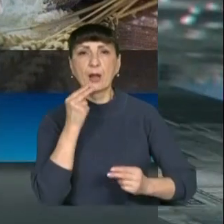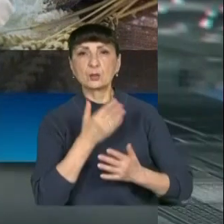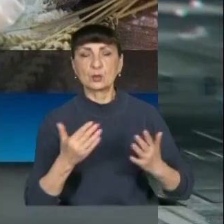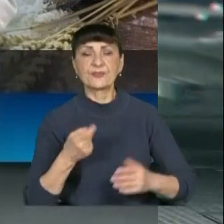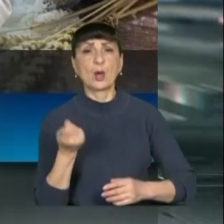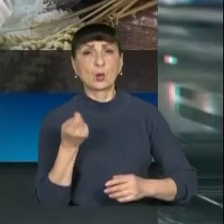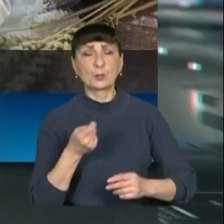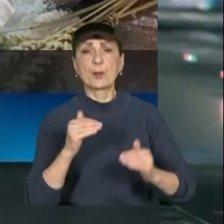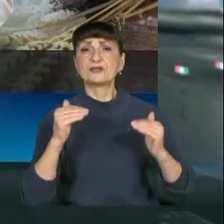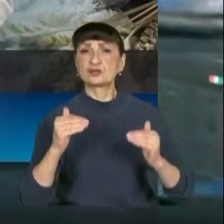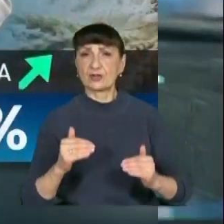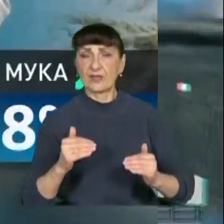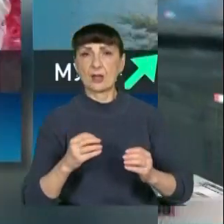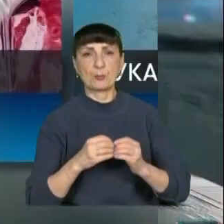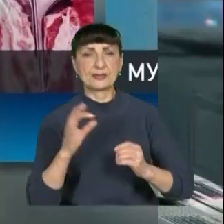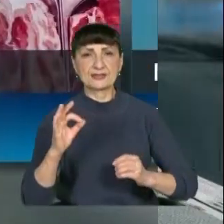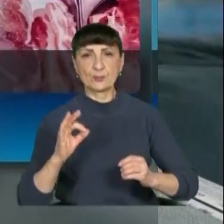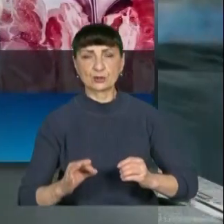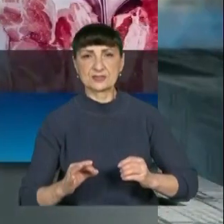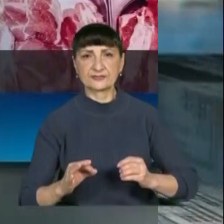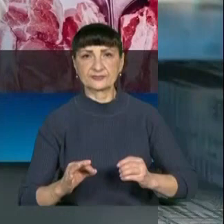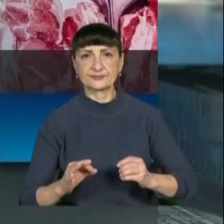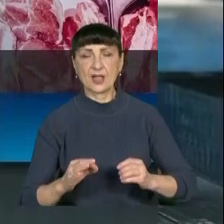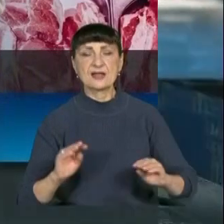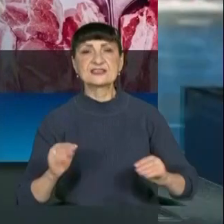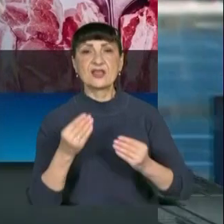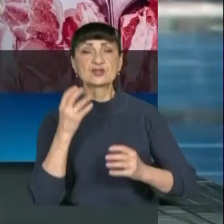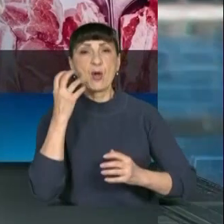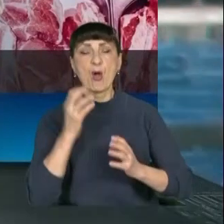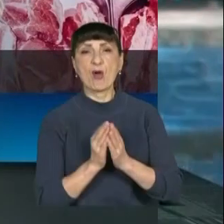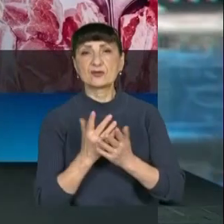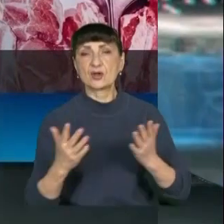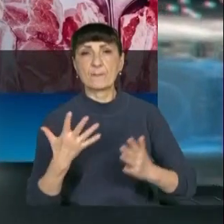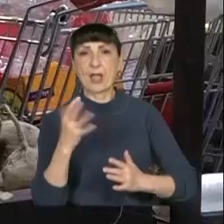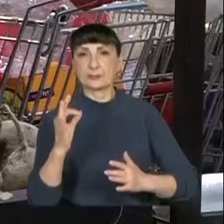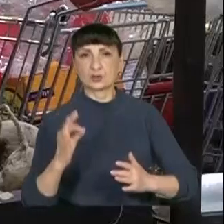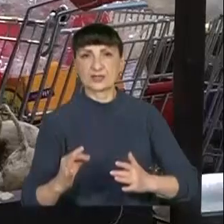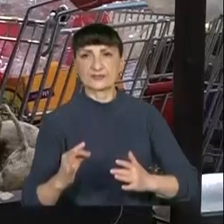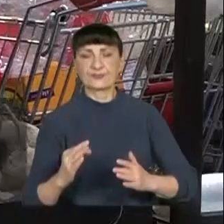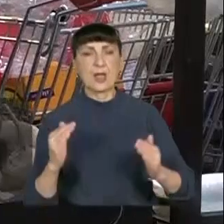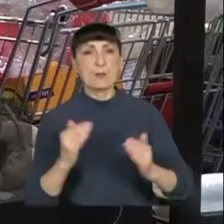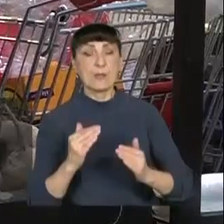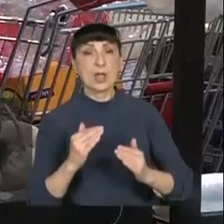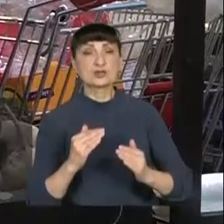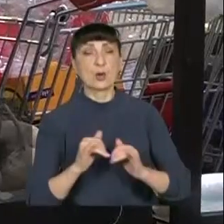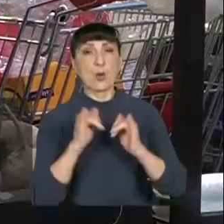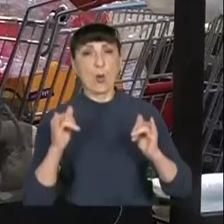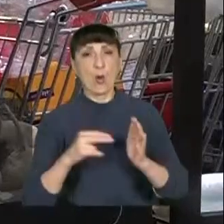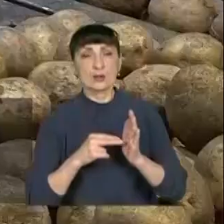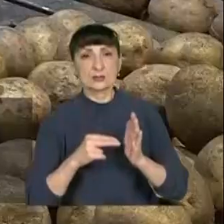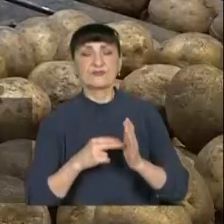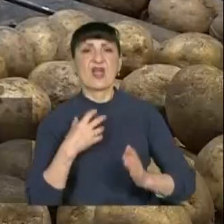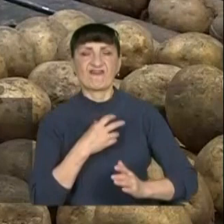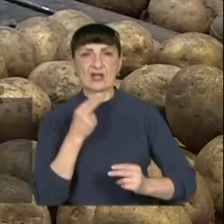Крупы подешевели почти на 15%, а свежие овощи на 5%. Меньший рост цен показывают социально